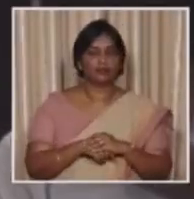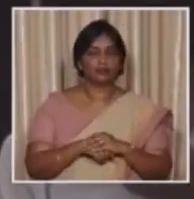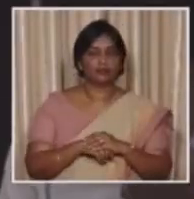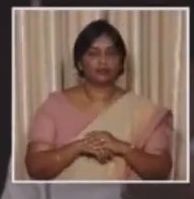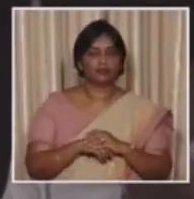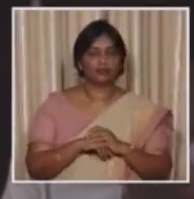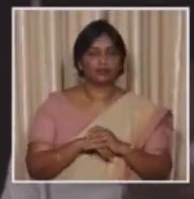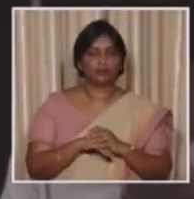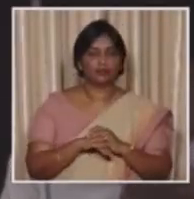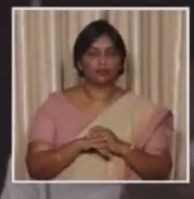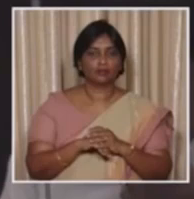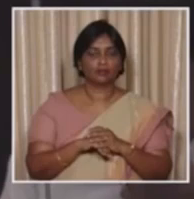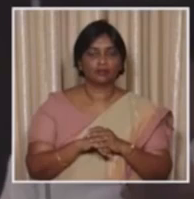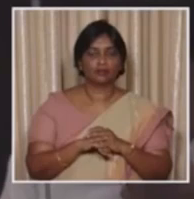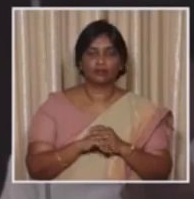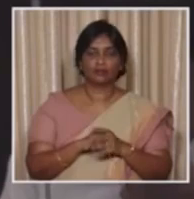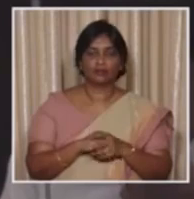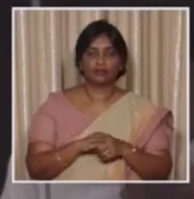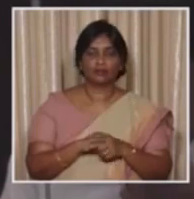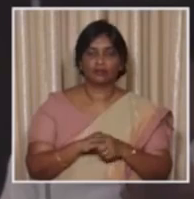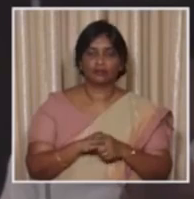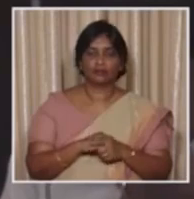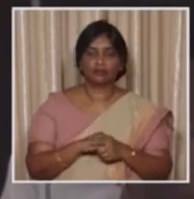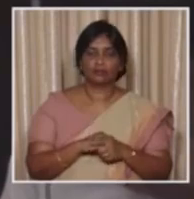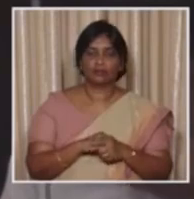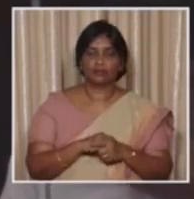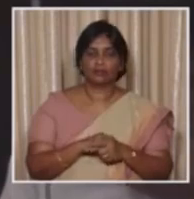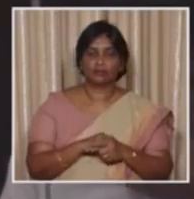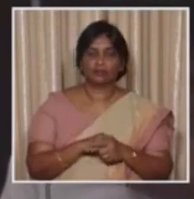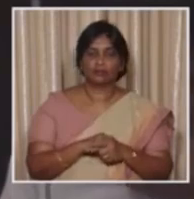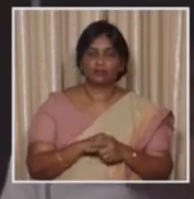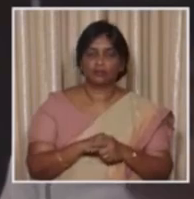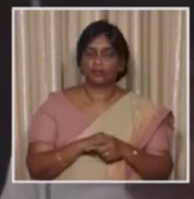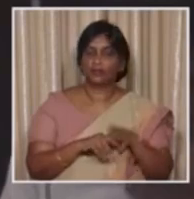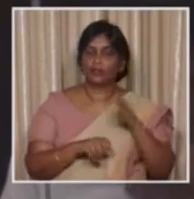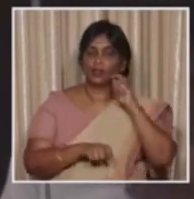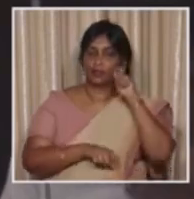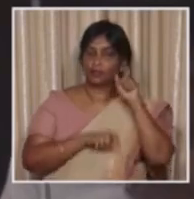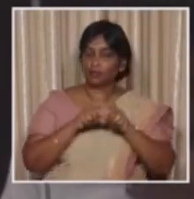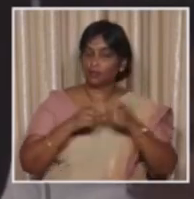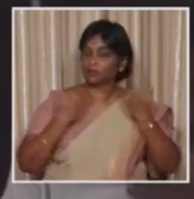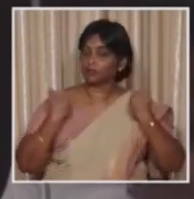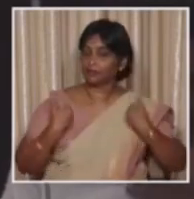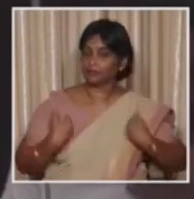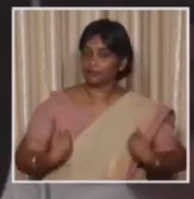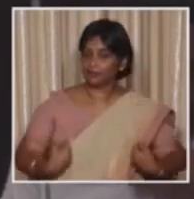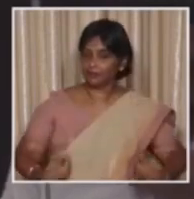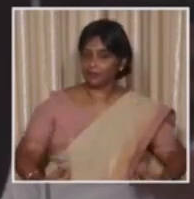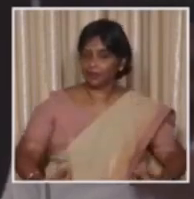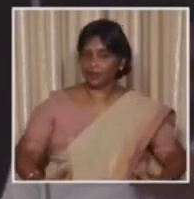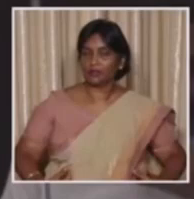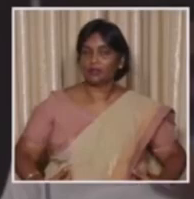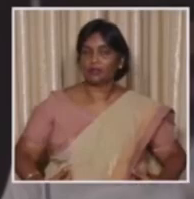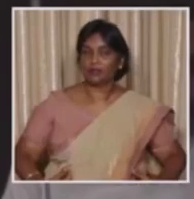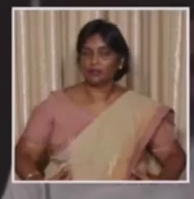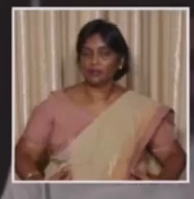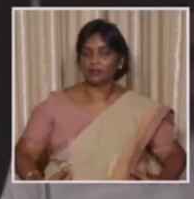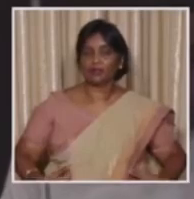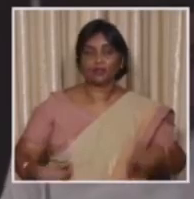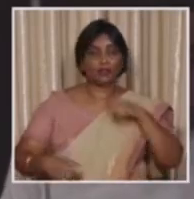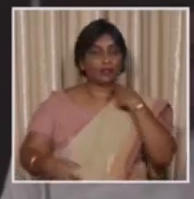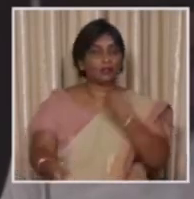யூரியா உள்ளிட்ட கிருமிநாசினிகளுக்கும் வெட்பெரி அறவிடப்படுமா என்ற தெளிவுபடுத்தல் வழங்கப்பட வேண்டும் என நாடாளுமன்ற உறுப்பினர் அங்கஜன்